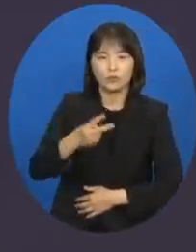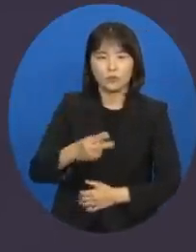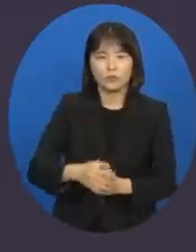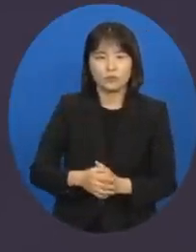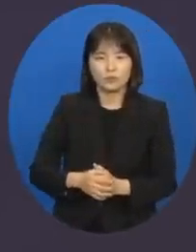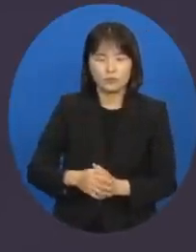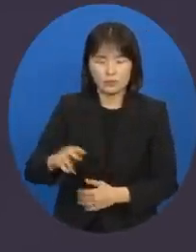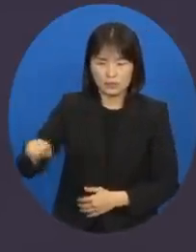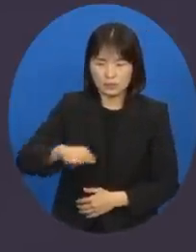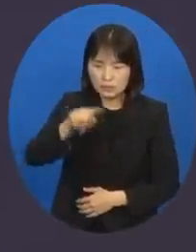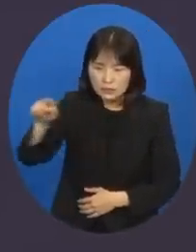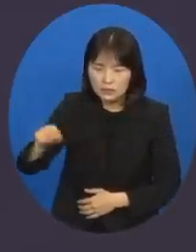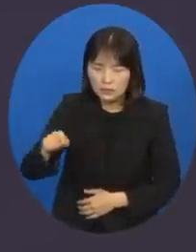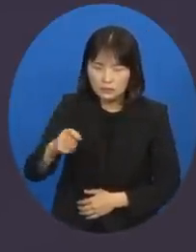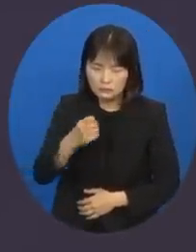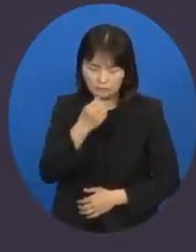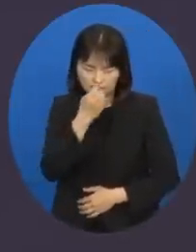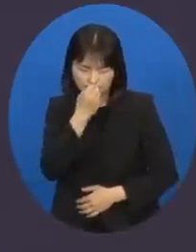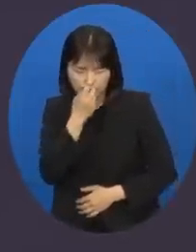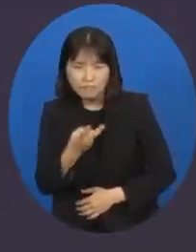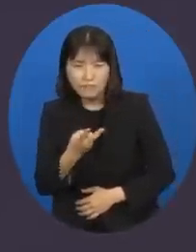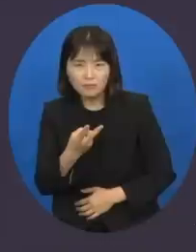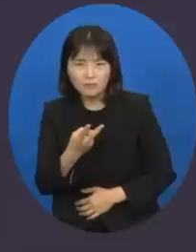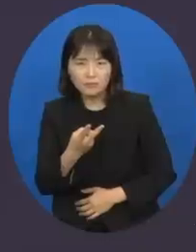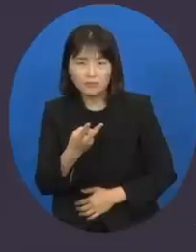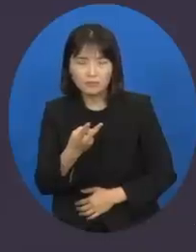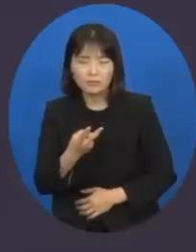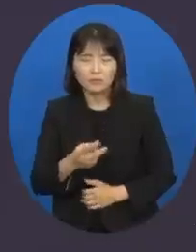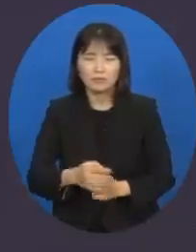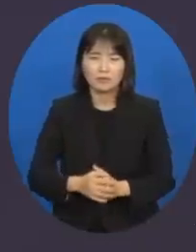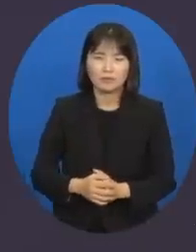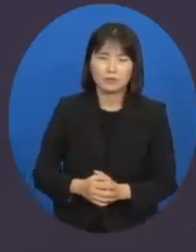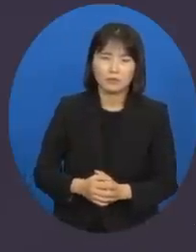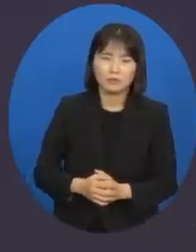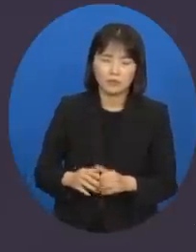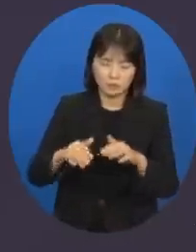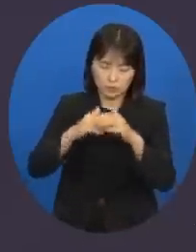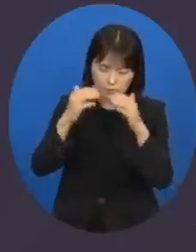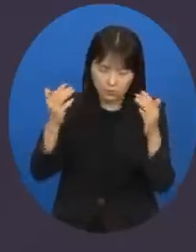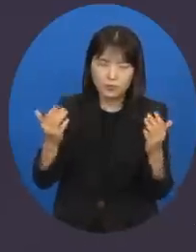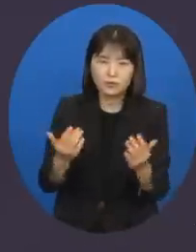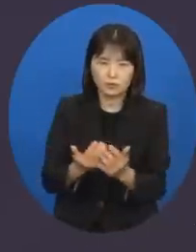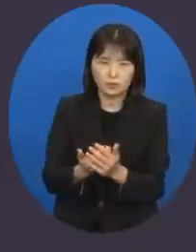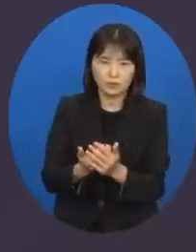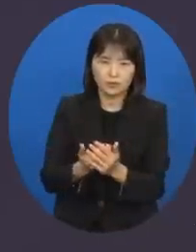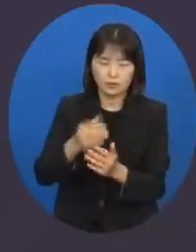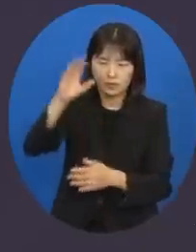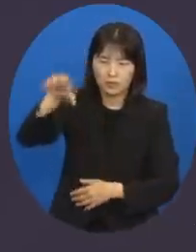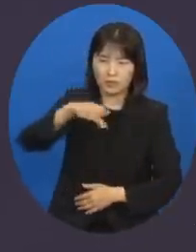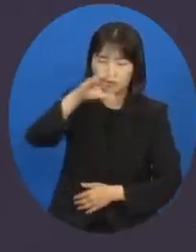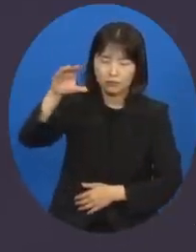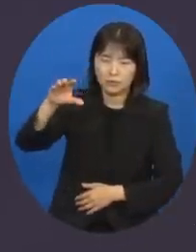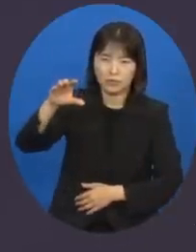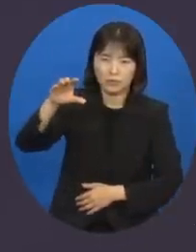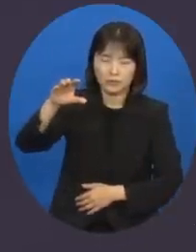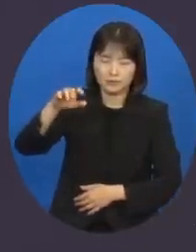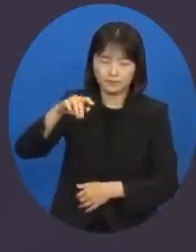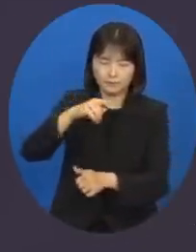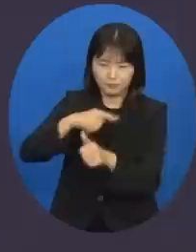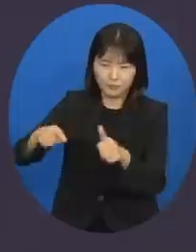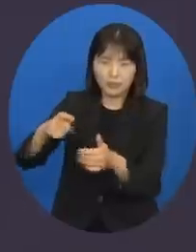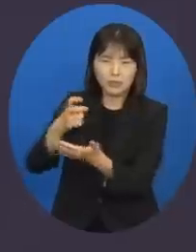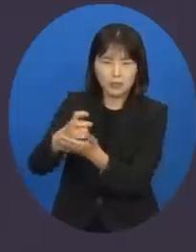그들이 내뿜는 아주 냄새들 이런 모든 것들이 이 십자가 처형 제도로 인해서